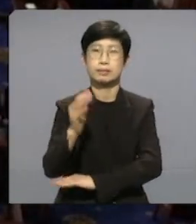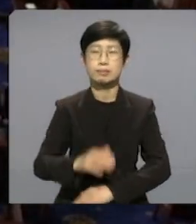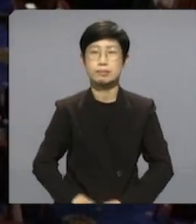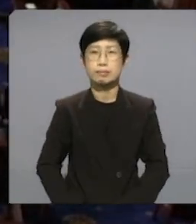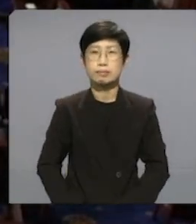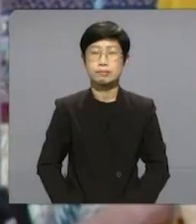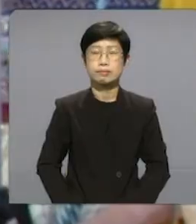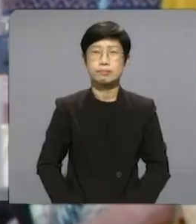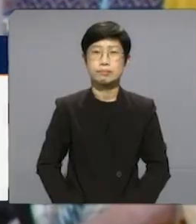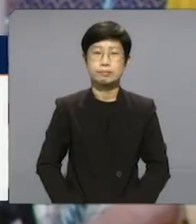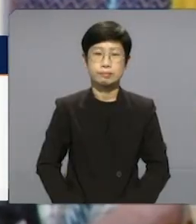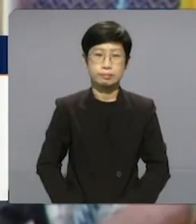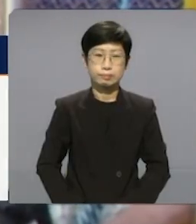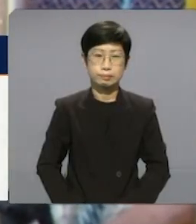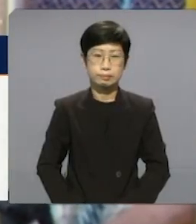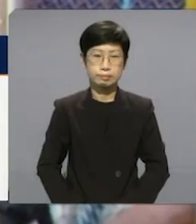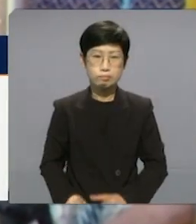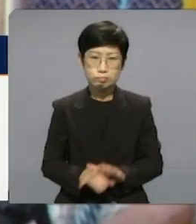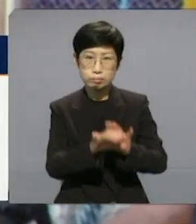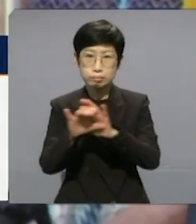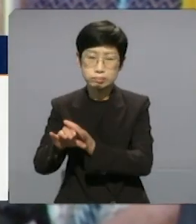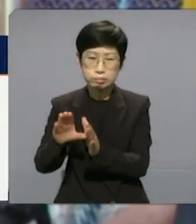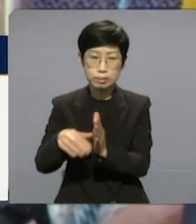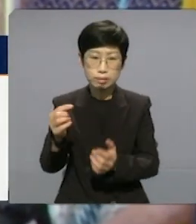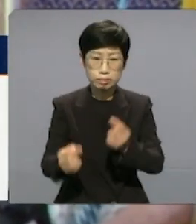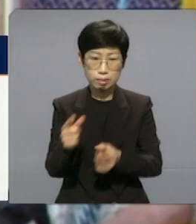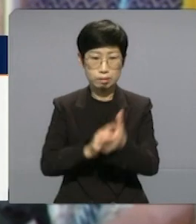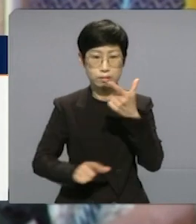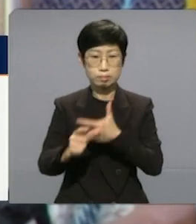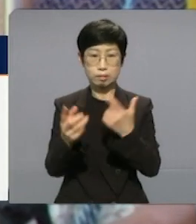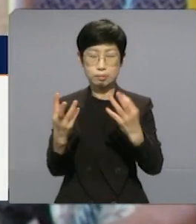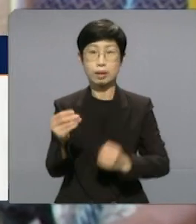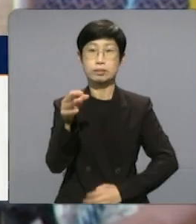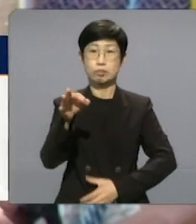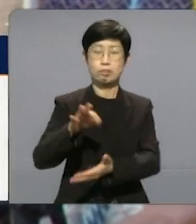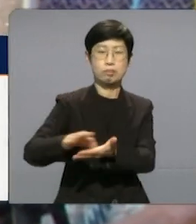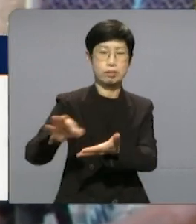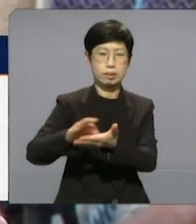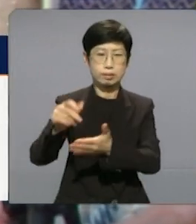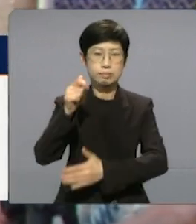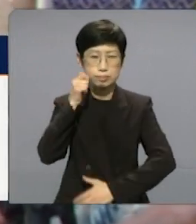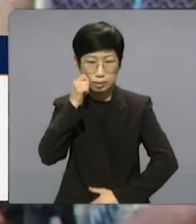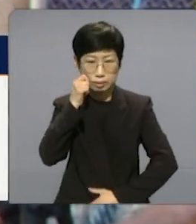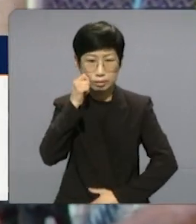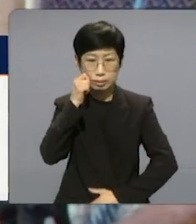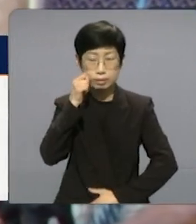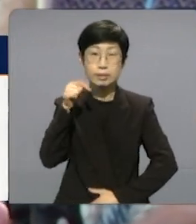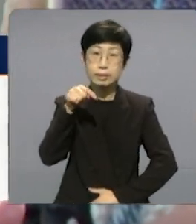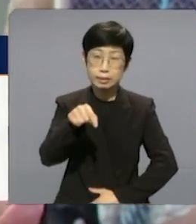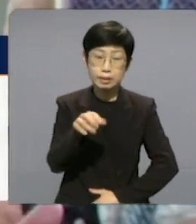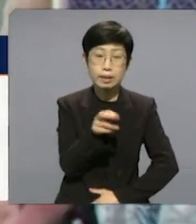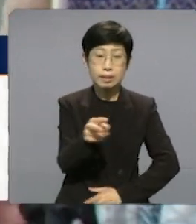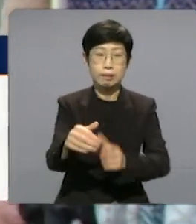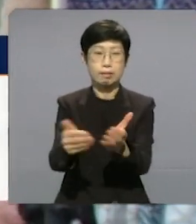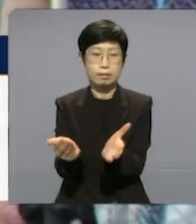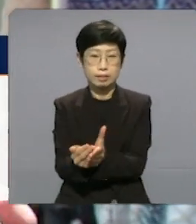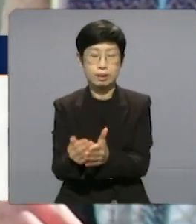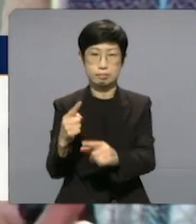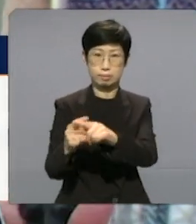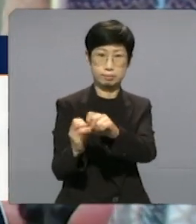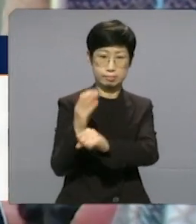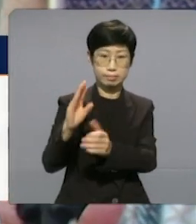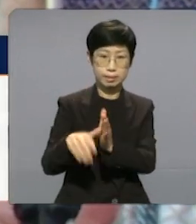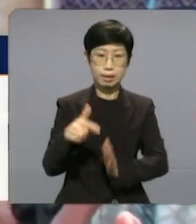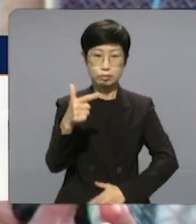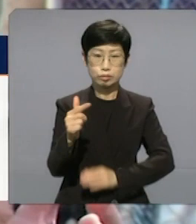있습니다. You can't spend more money, which his budget does, than the pandemic. They added